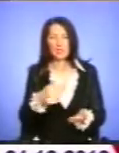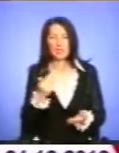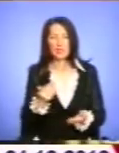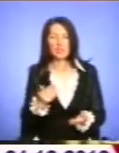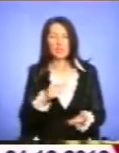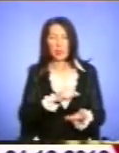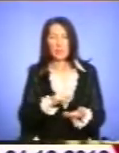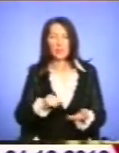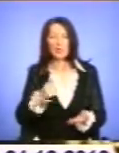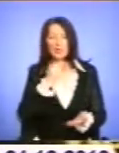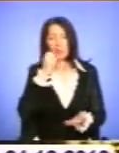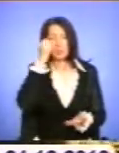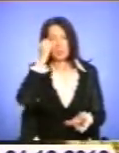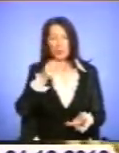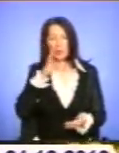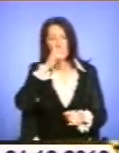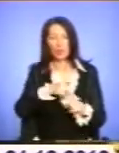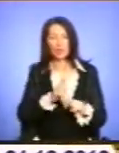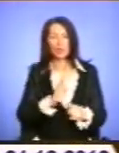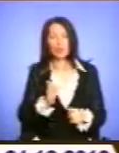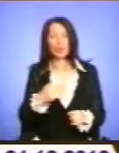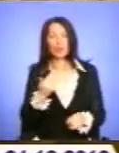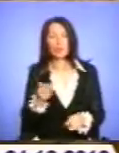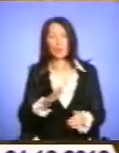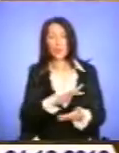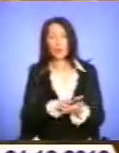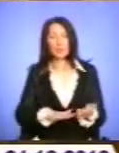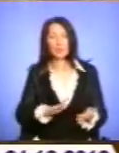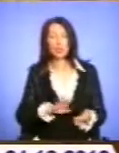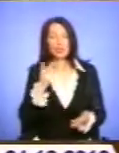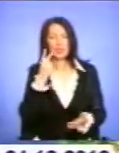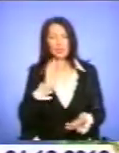брате, що ти був з нами. Прости, що не завжди були з тобою».